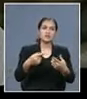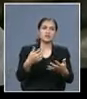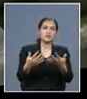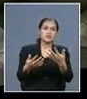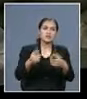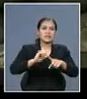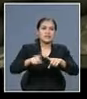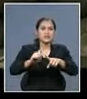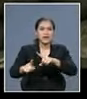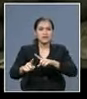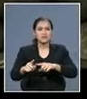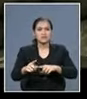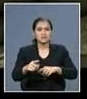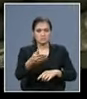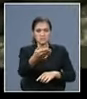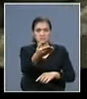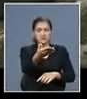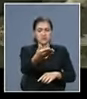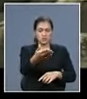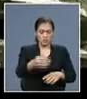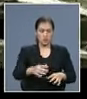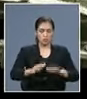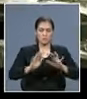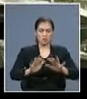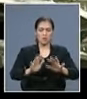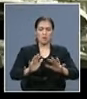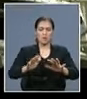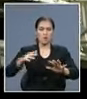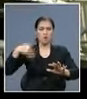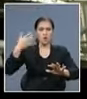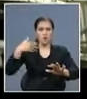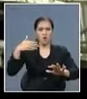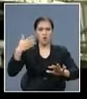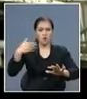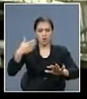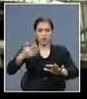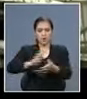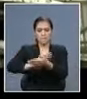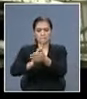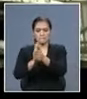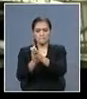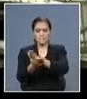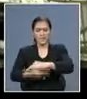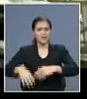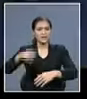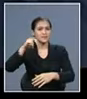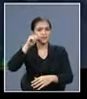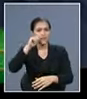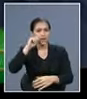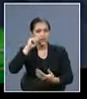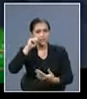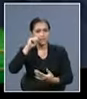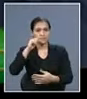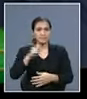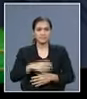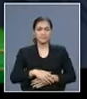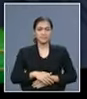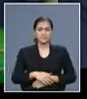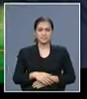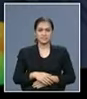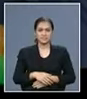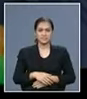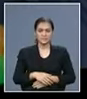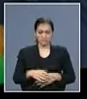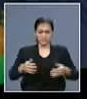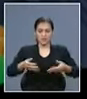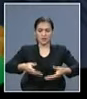พลาสติกเนี่ยเวลามันโดนความร้อนมันจะกลายเป็นน้ำนะครับเราก็เอาใส่หม้อหม้อเนี่ยคือห้ามมีอากาศเป็นเป็นอ่าเป็นหม้อสูญ